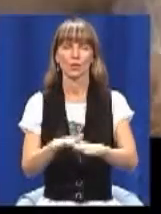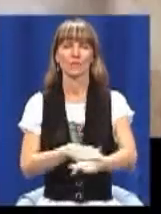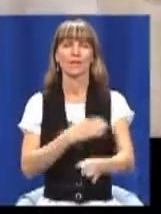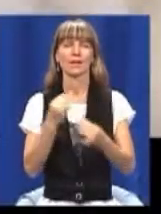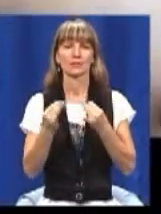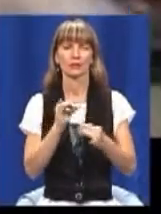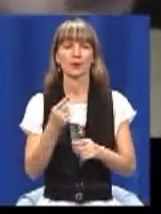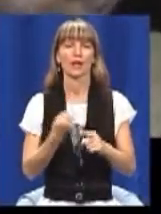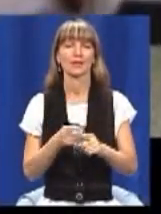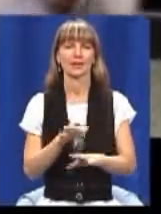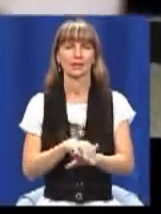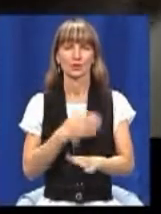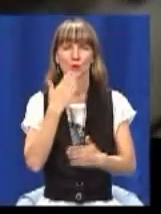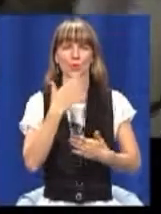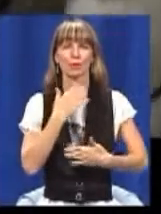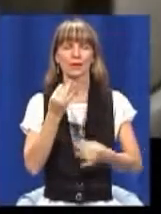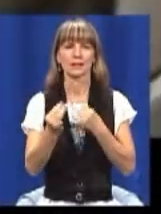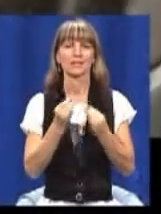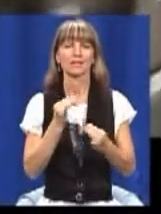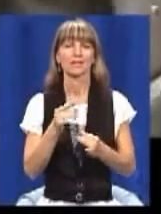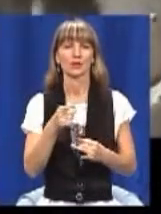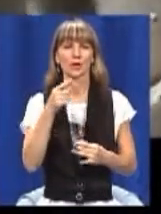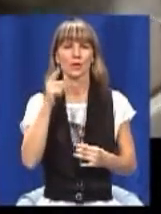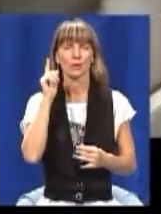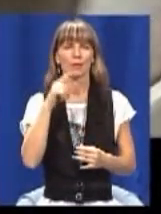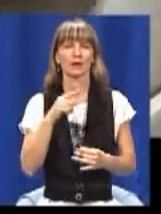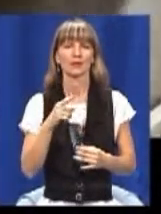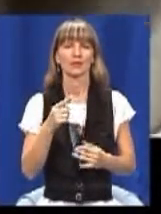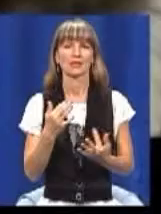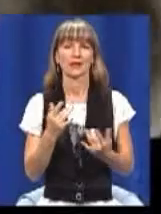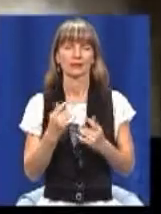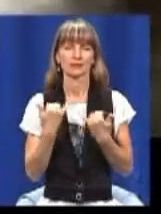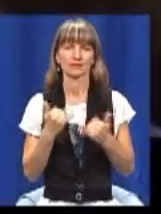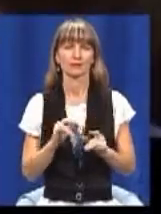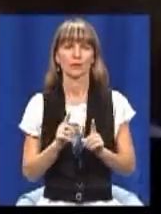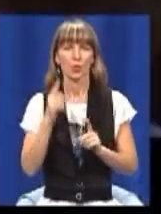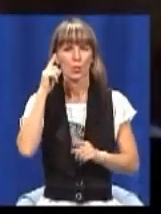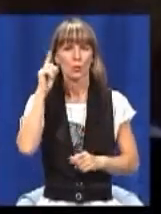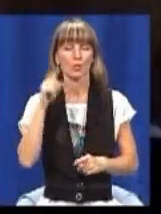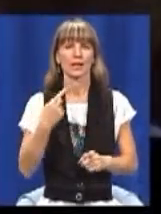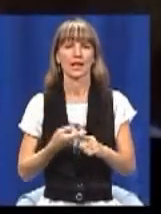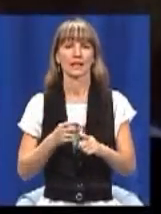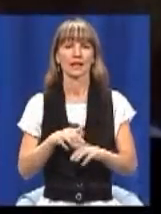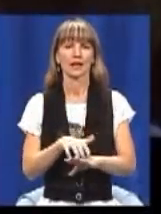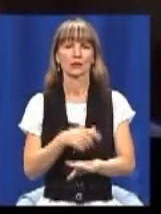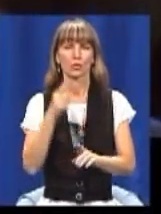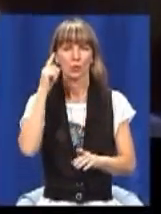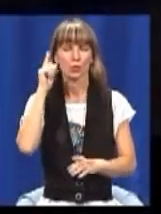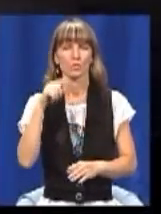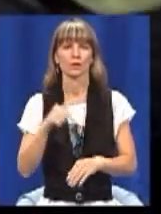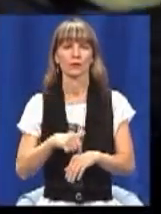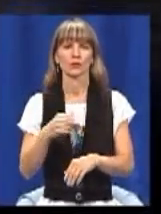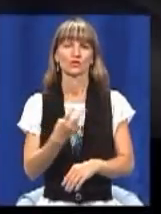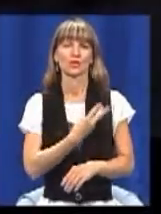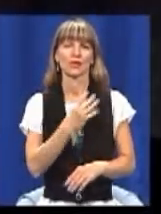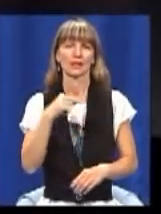ця кішка – любителька поговорити. Вона навіть має деякі незвичайні вміння. Орієнтальна киця вміє відчувати біль, бажання